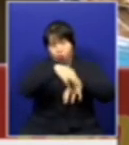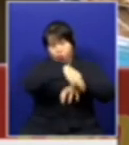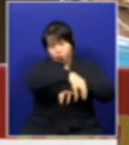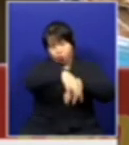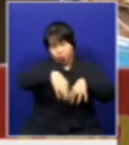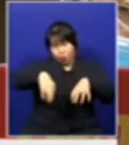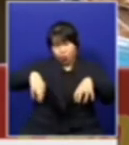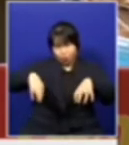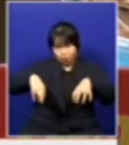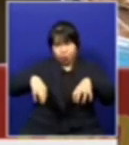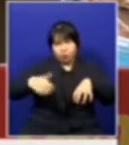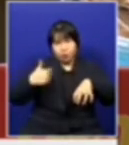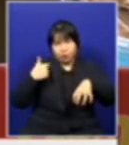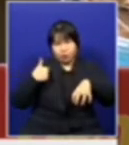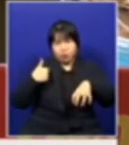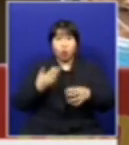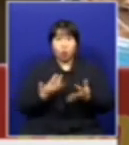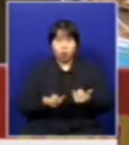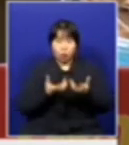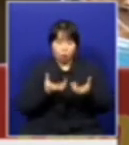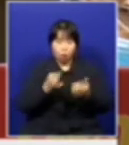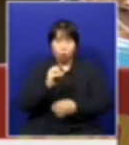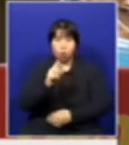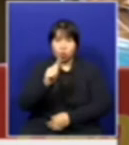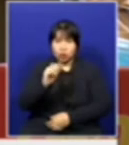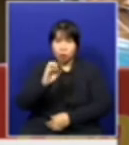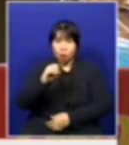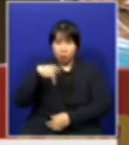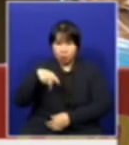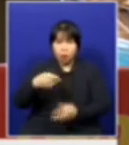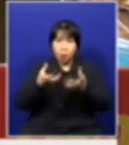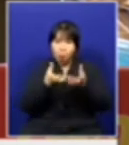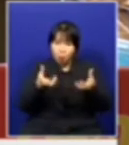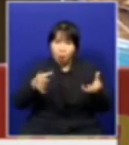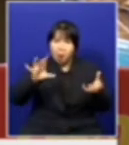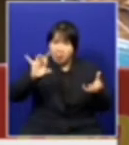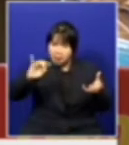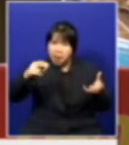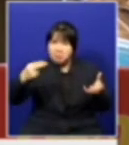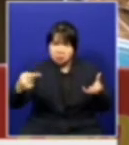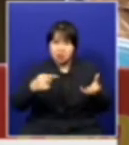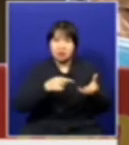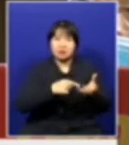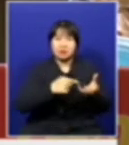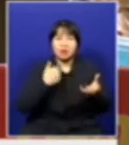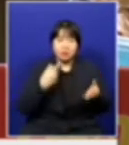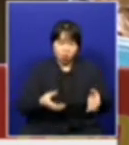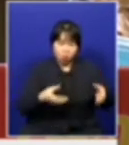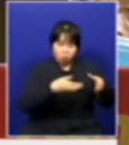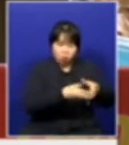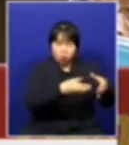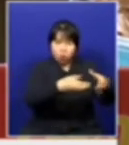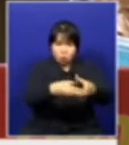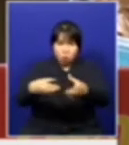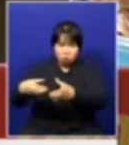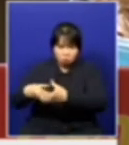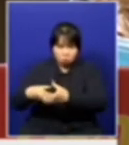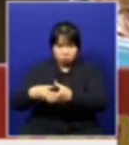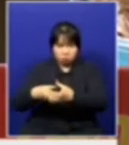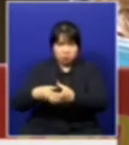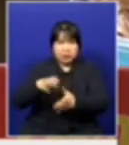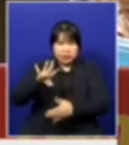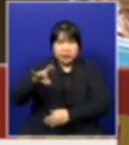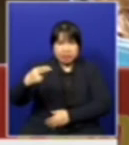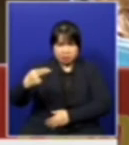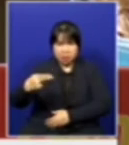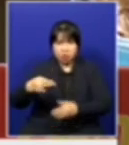จำนวนมากวันนี้เรามีผลิตภัณฑ์โอท็อปนับ 80,000 ชนิดนะคะแล้วก็มีกลุ่มโอท็อปมากกว่า 40,000 ราย